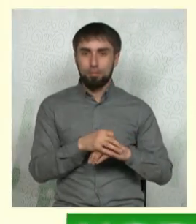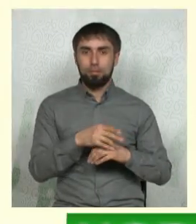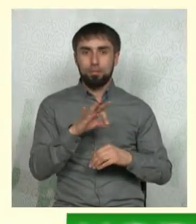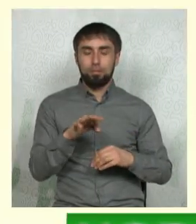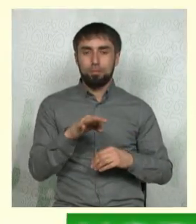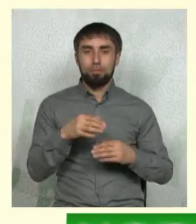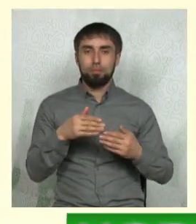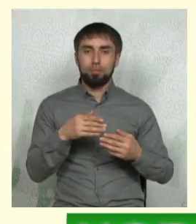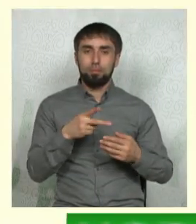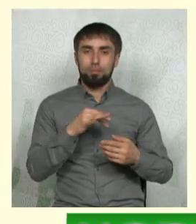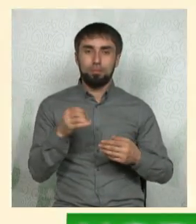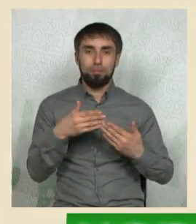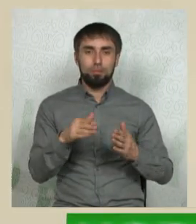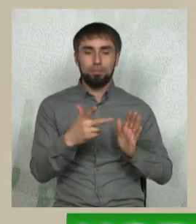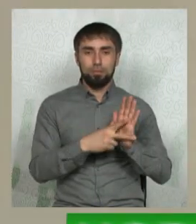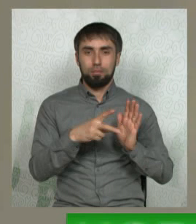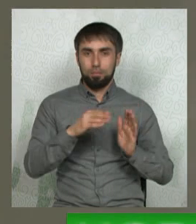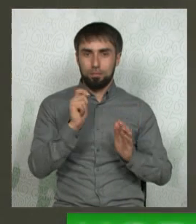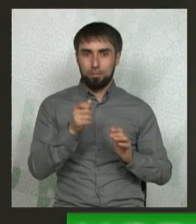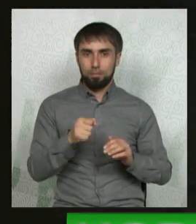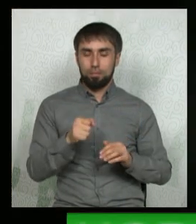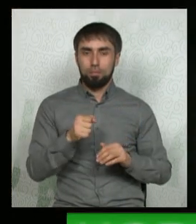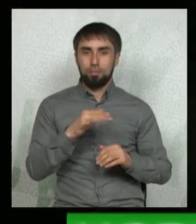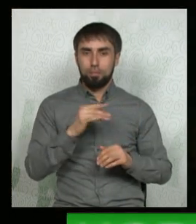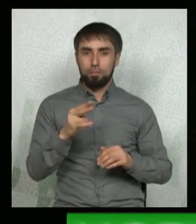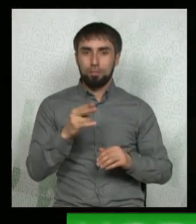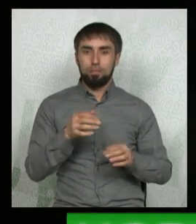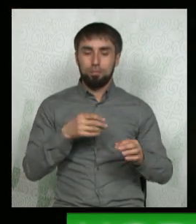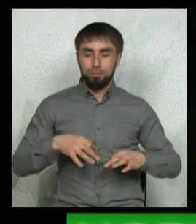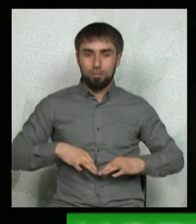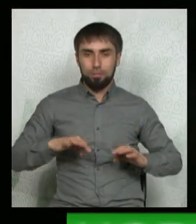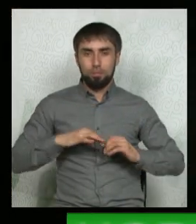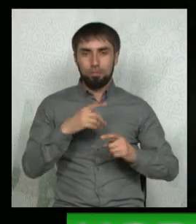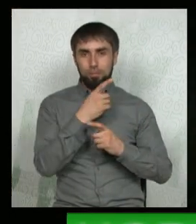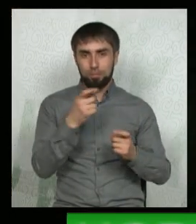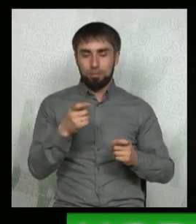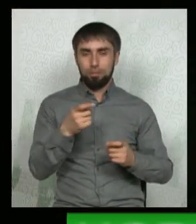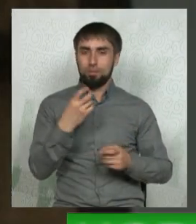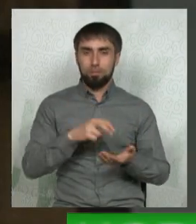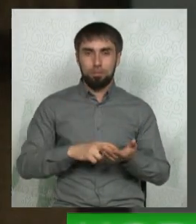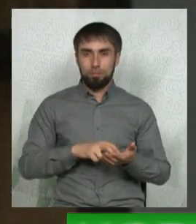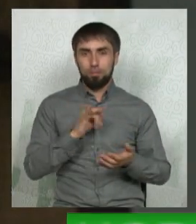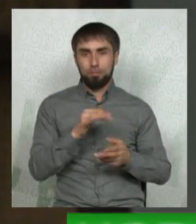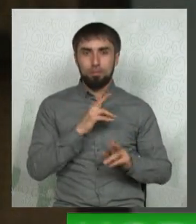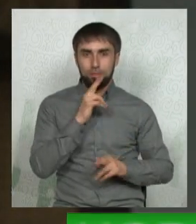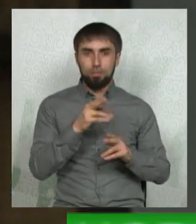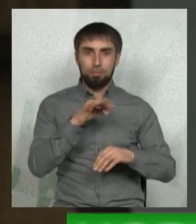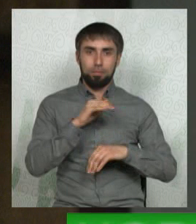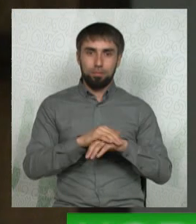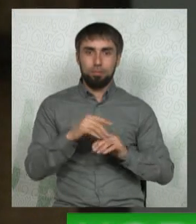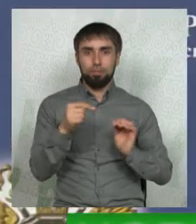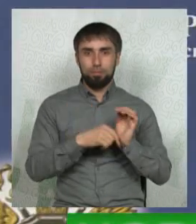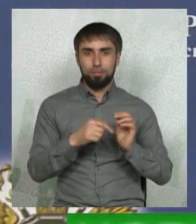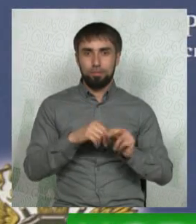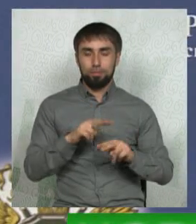до лишения свободы на срок до 8 лет. Органы прокуратуры настоятельно призывают граждан не бояться и сообщать о фактах